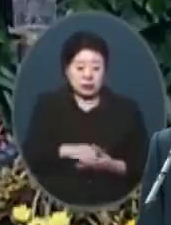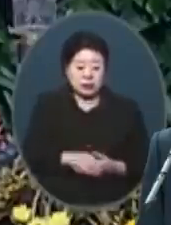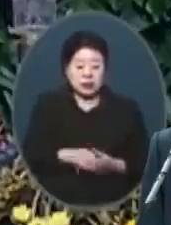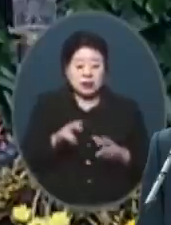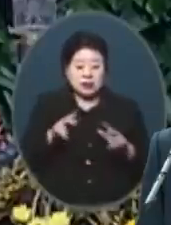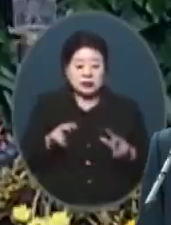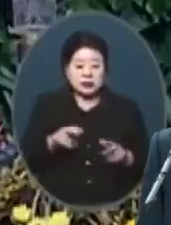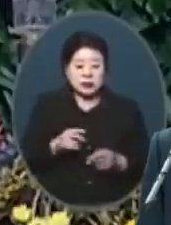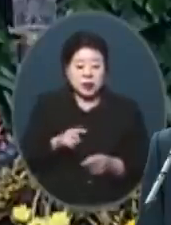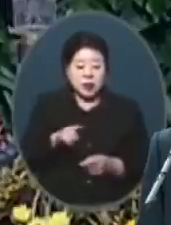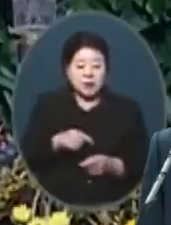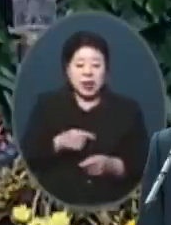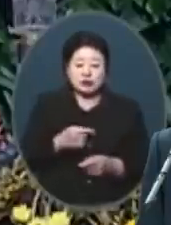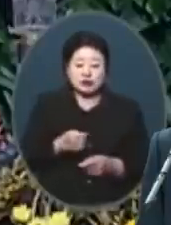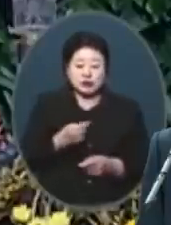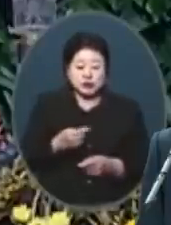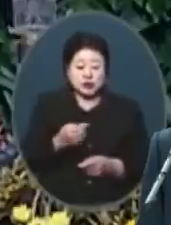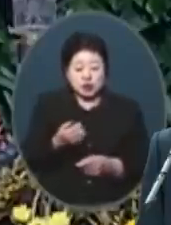지금부터 166년 전에